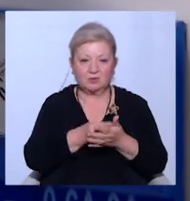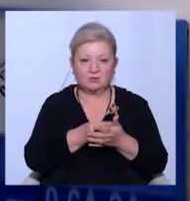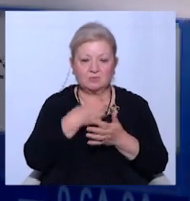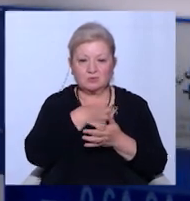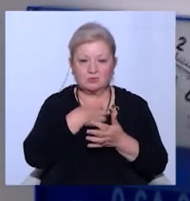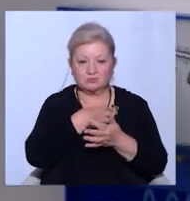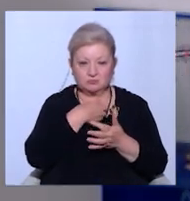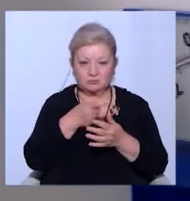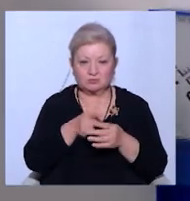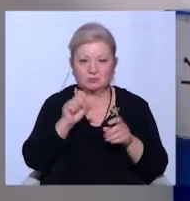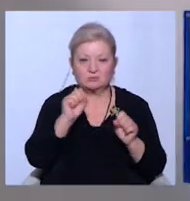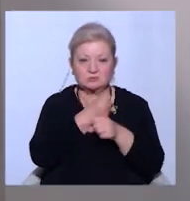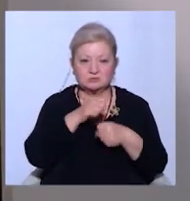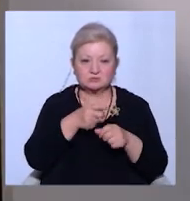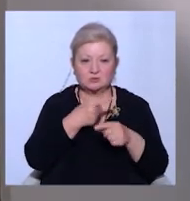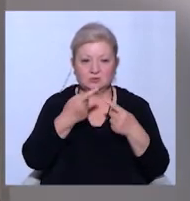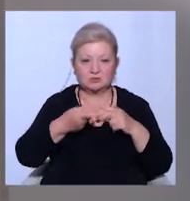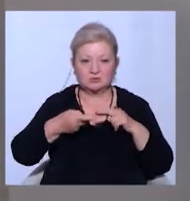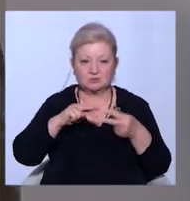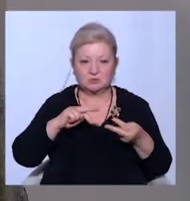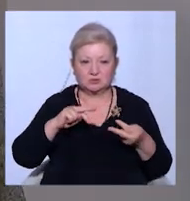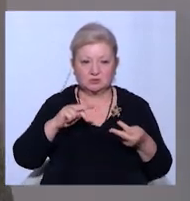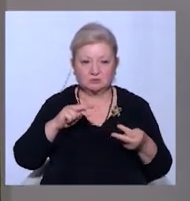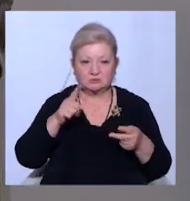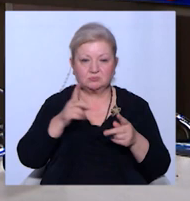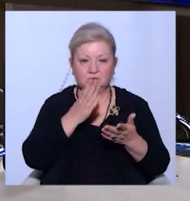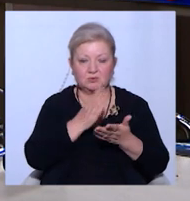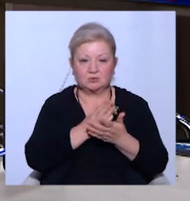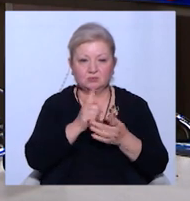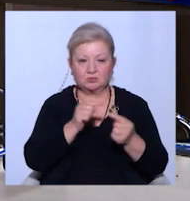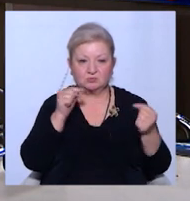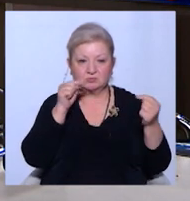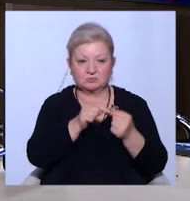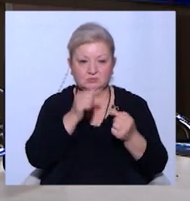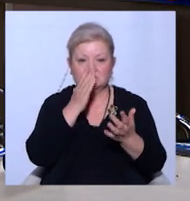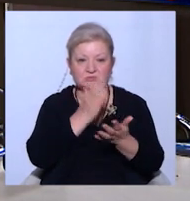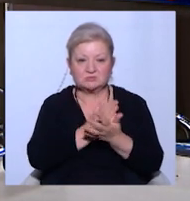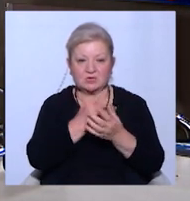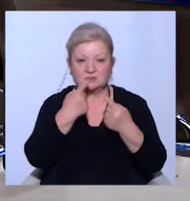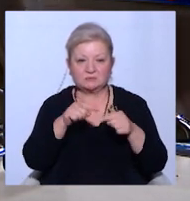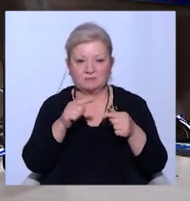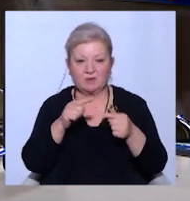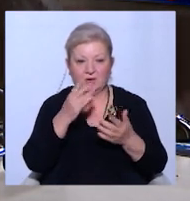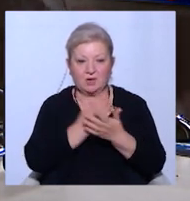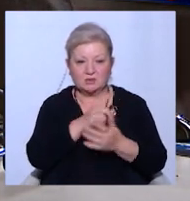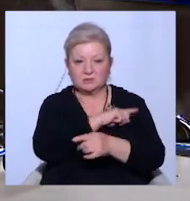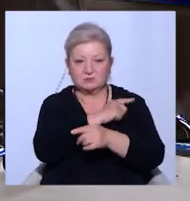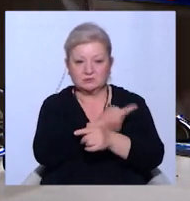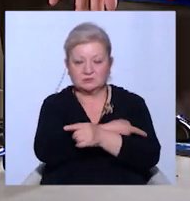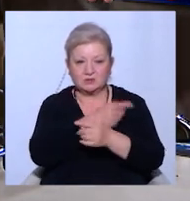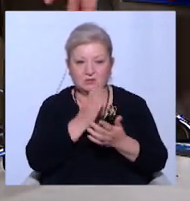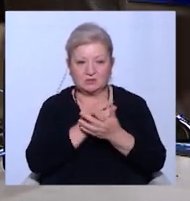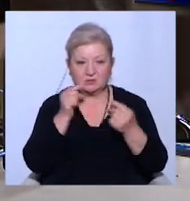აჩქარება. შესაბამისად, მისი სიჩქარე შემცირდა. რატომ მოვიყვანეთ ამდენი მაგალითი, რატომ ვისაუბროთ ერთი